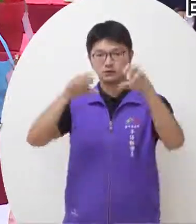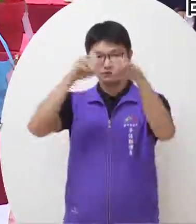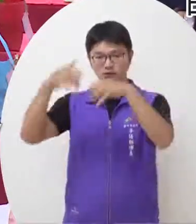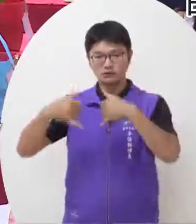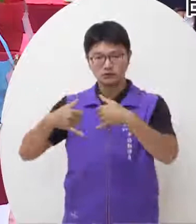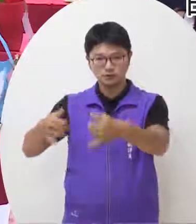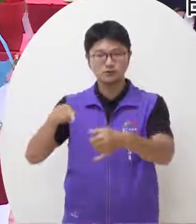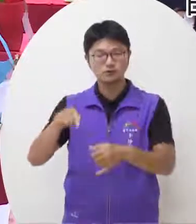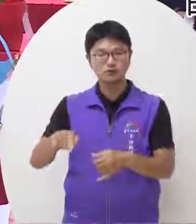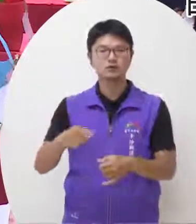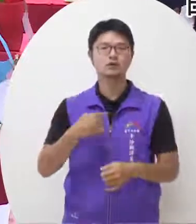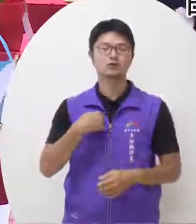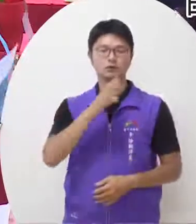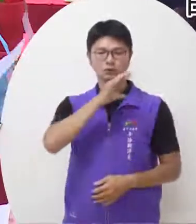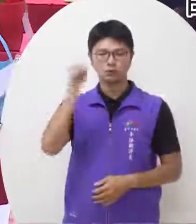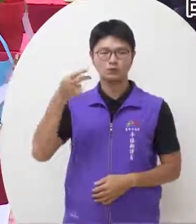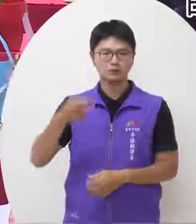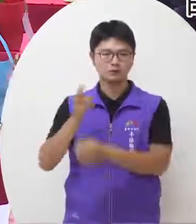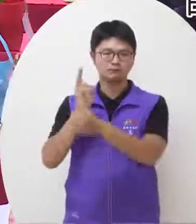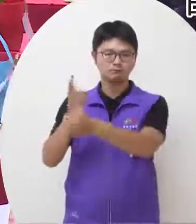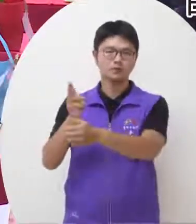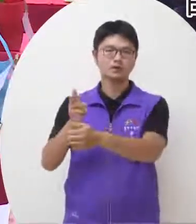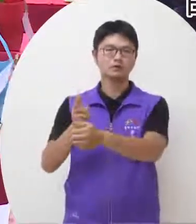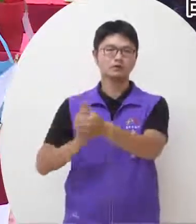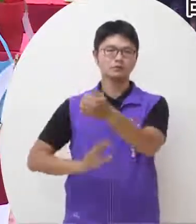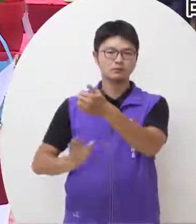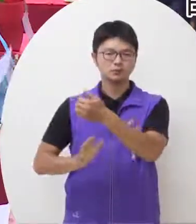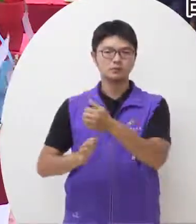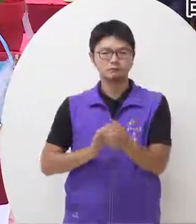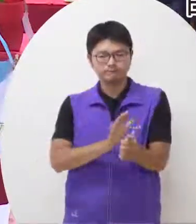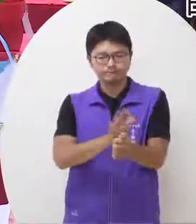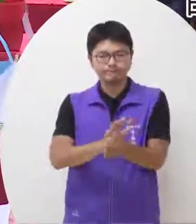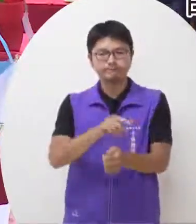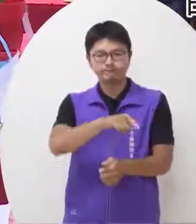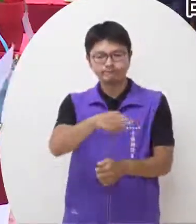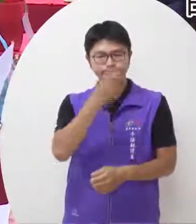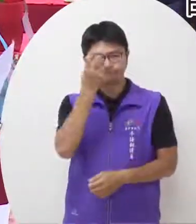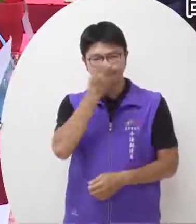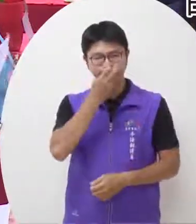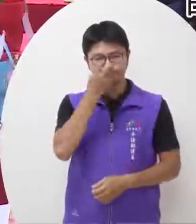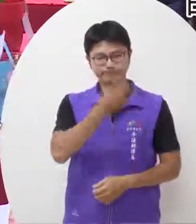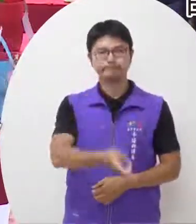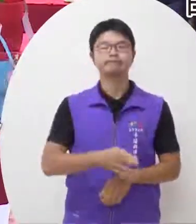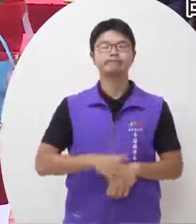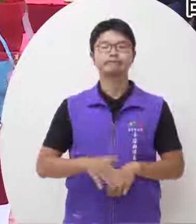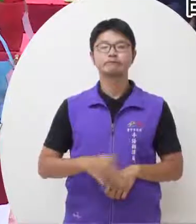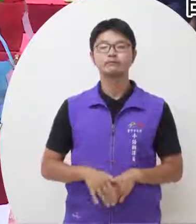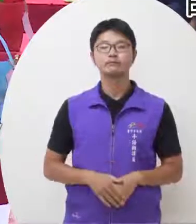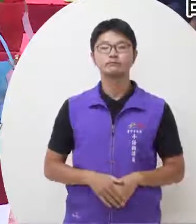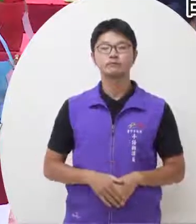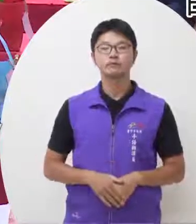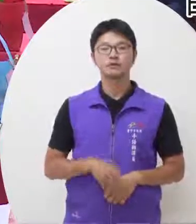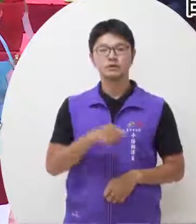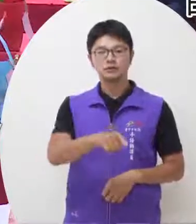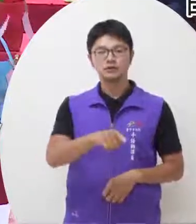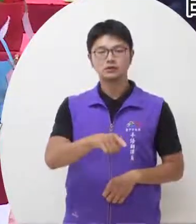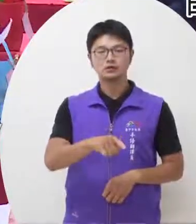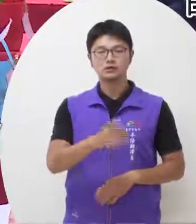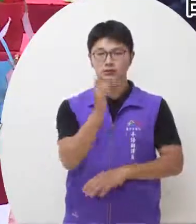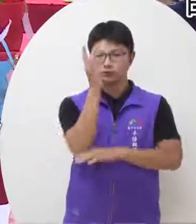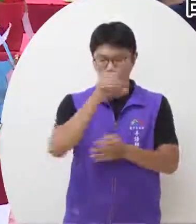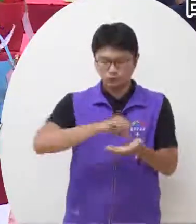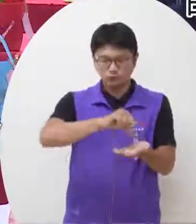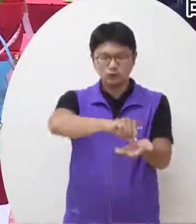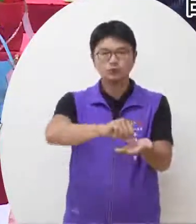这个回去我也会交代我们现地再来整个做一个勘察。那因为它种在的是在道路上，也不是在人行